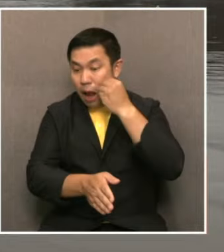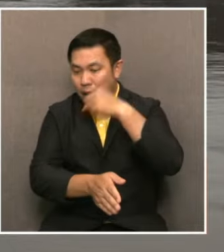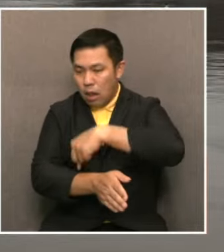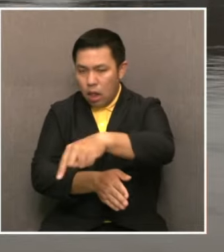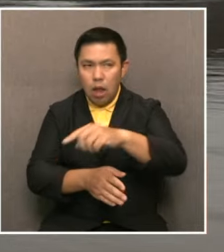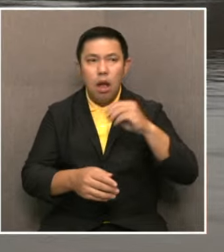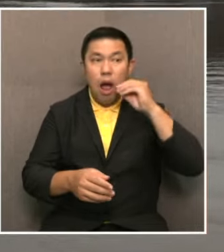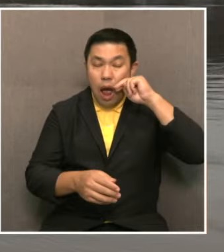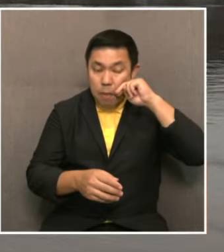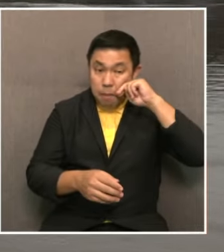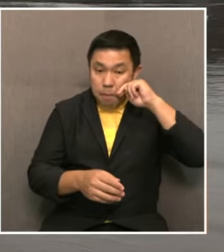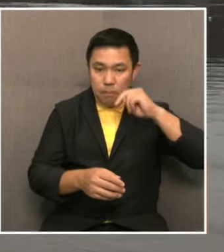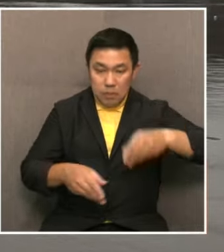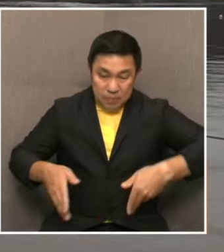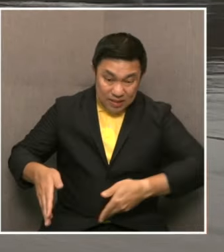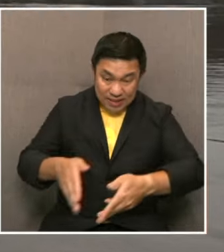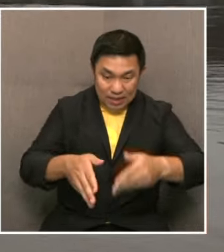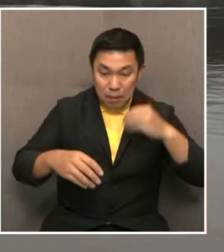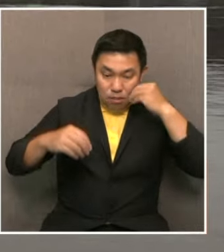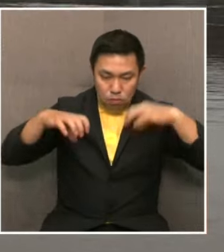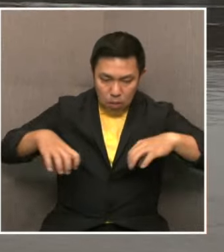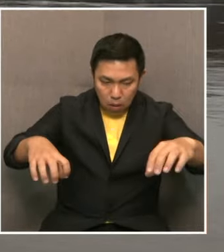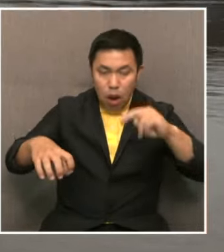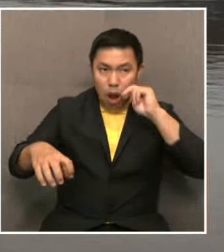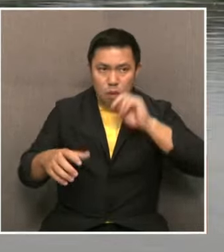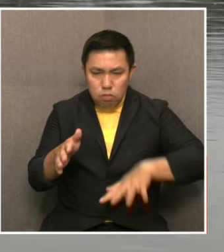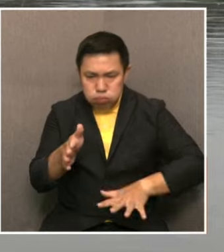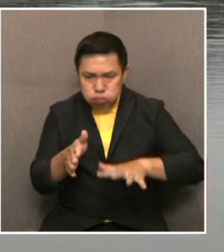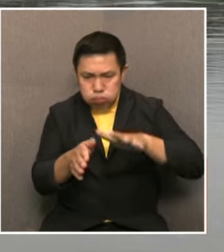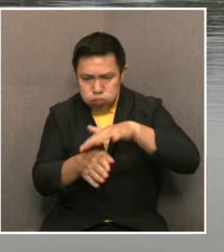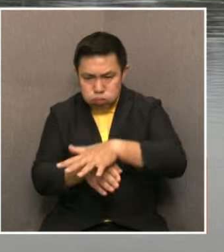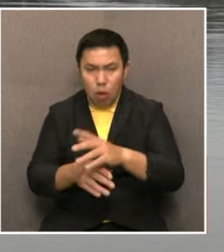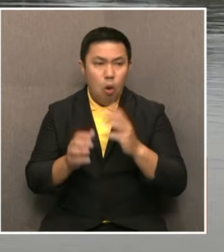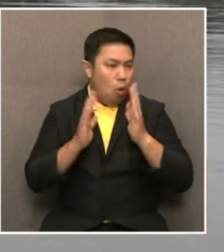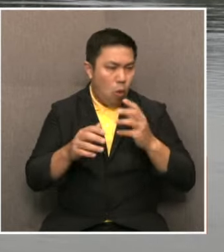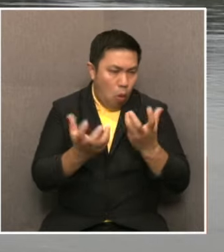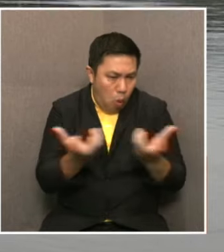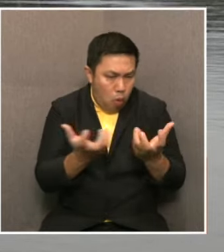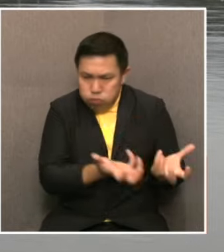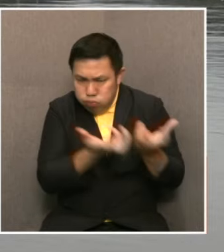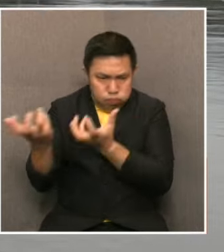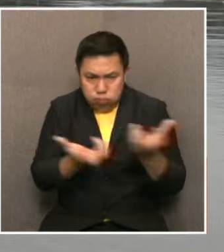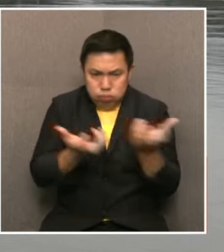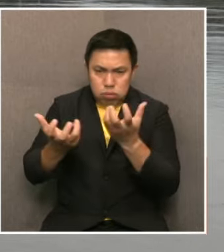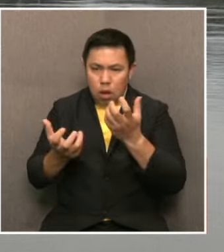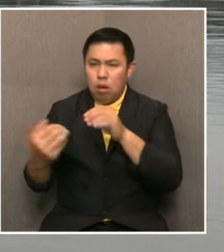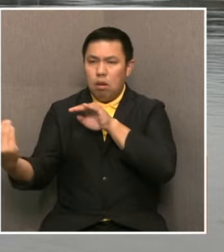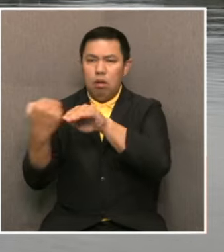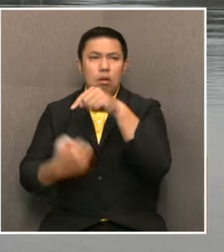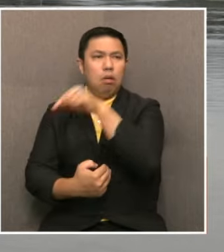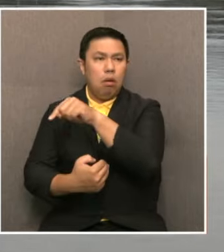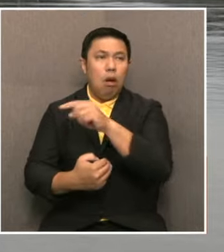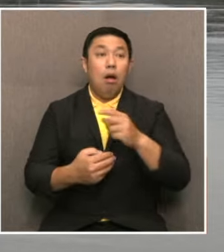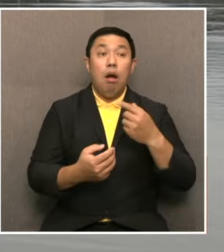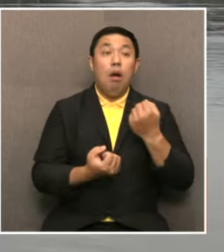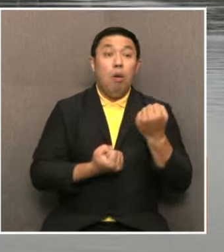ทรัพย์สินขึ้นไปไว้ข้างถนนทางเข้าหมู่บ้านส่วนการเดินทางเข้าออกนี่ก็ต้องเปลี่ยนไปใช้เรือแทนแล้วครับนอกจากนี้